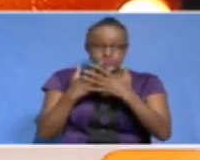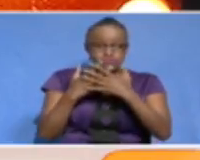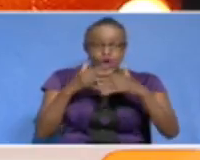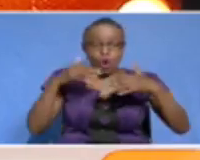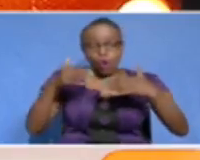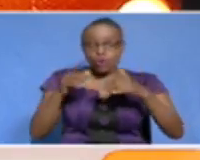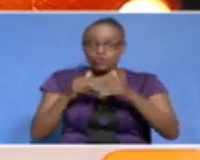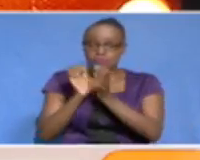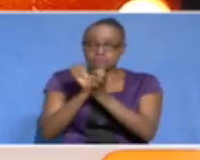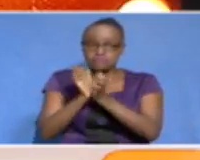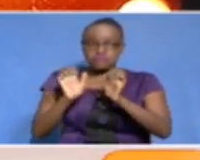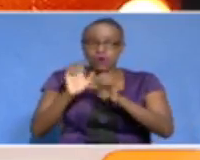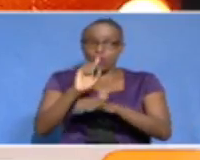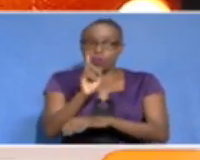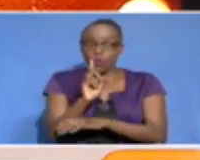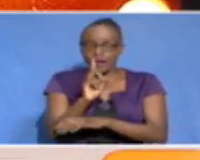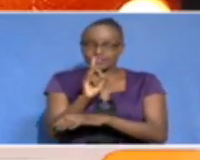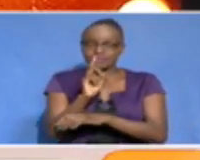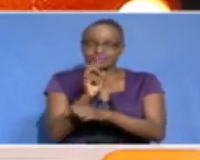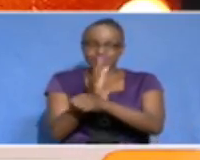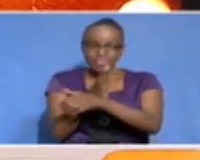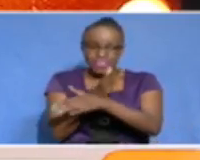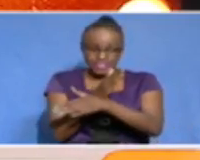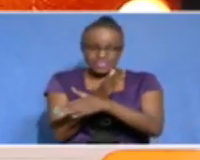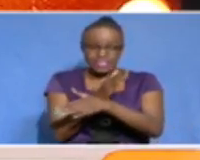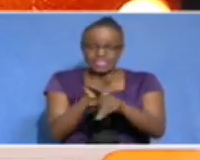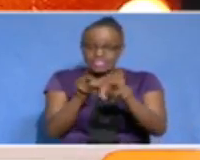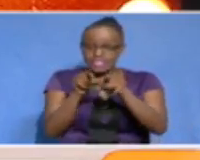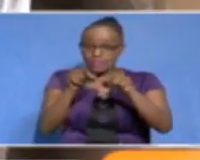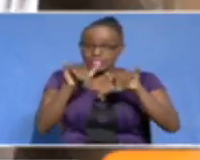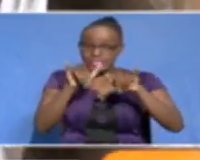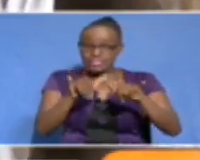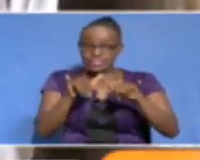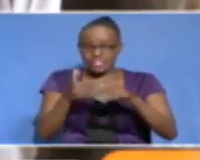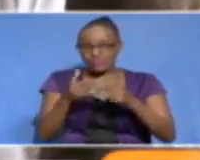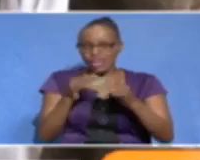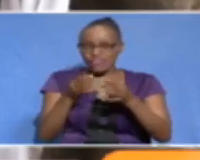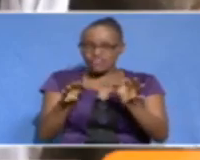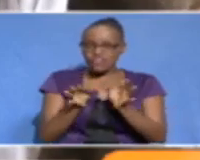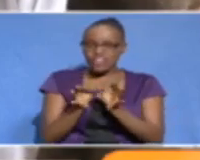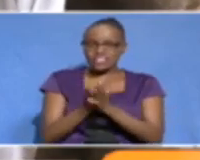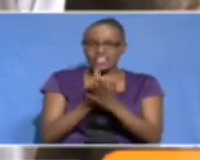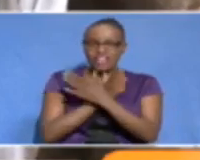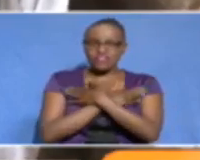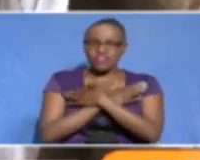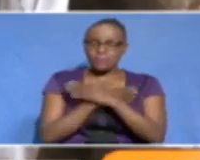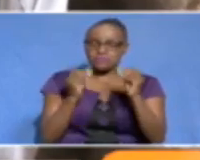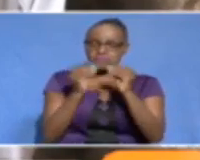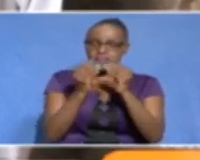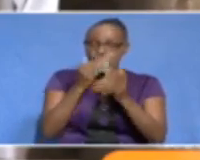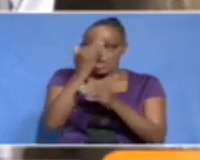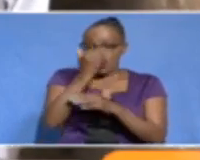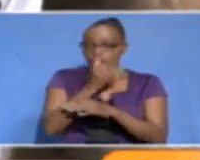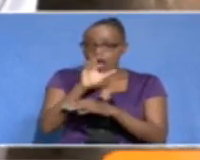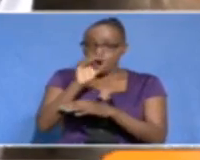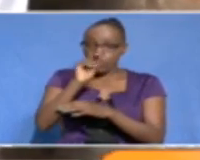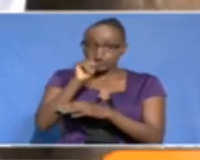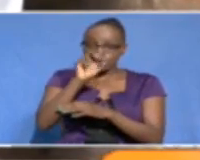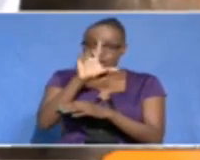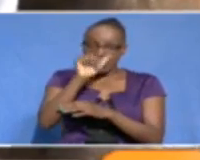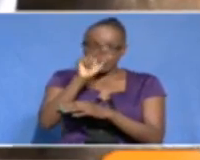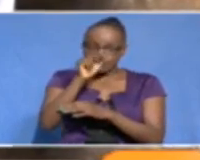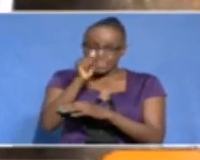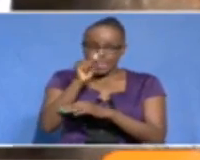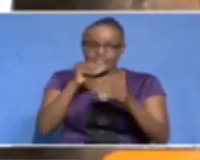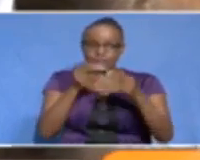au la ifikapo siku ya Alhamisi. Huko haya ya kijiri, jamaa na marafiki walikongamana katika kanisa Katoliki la Consolata mtaani